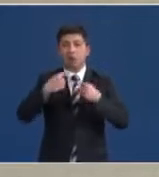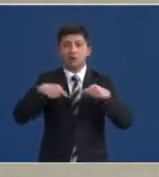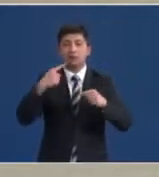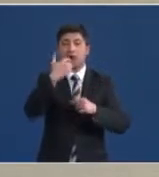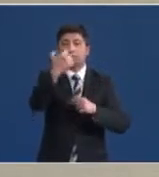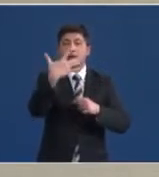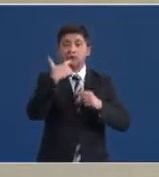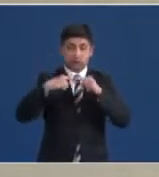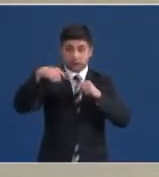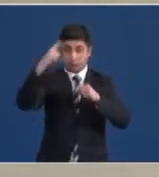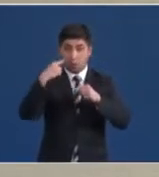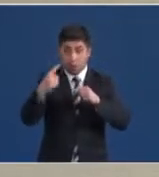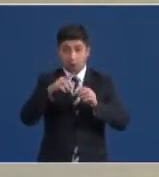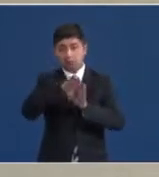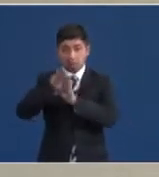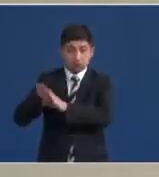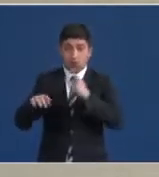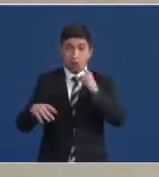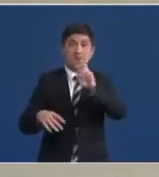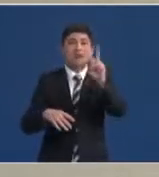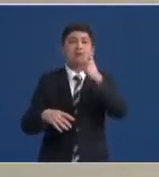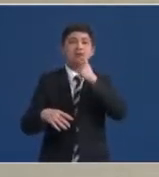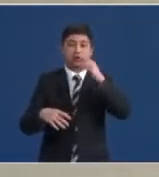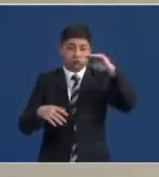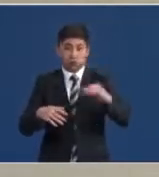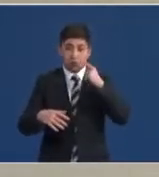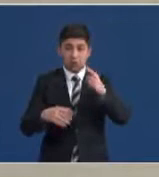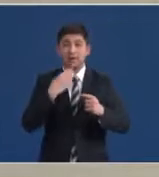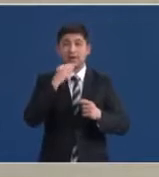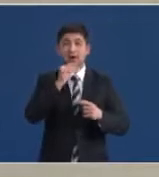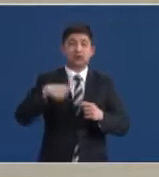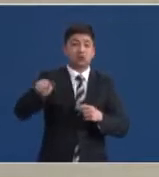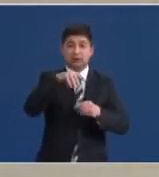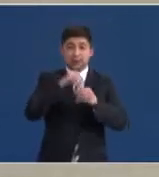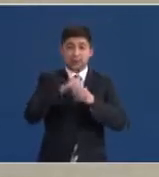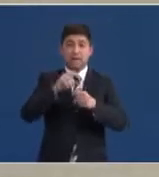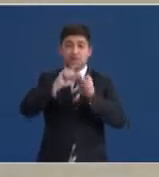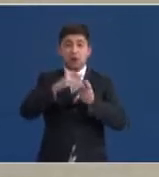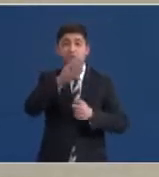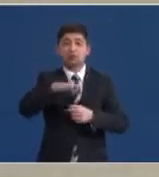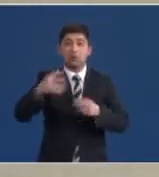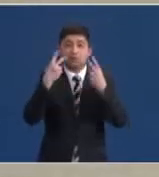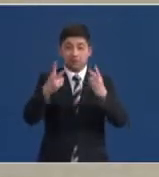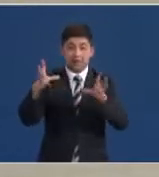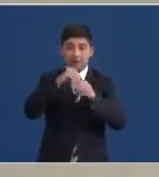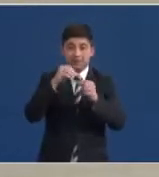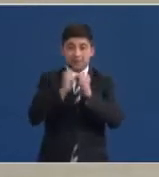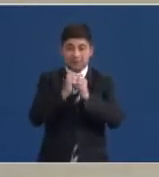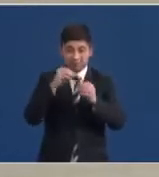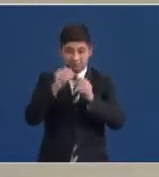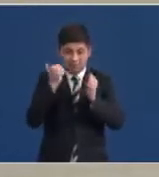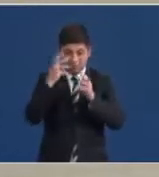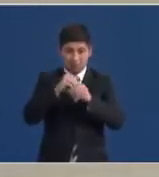65 yaş üstünün yanı sıra 20 yaş altı gençlerimizi ve çocuklarımızı kapsayacak